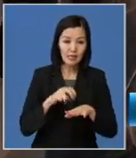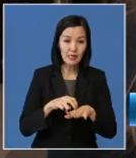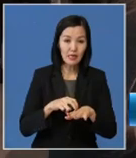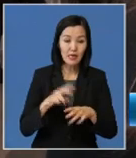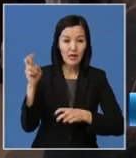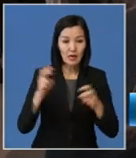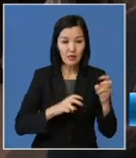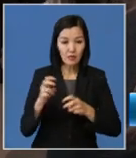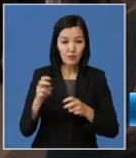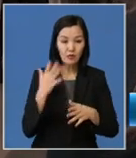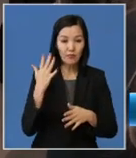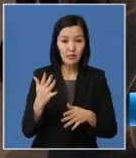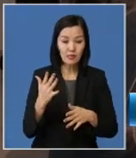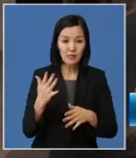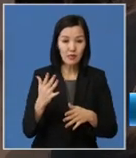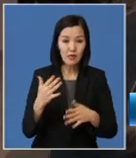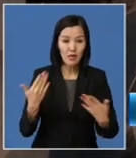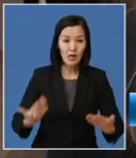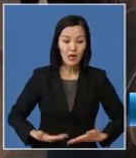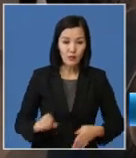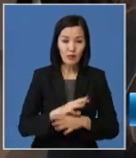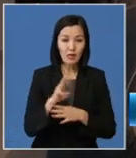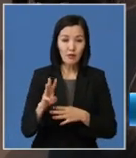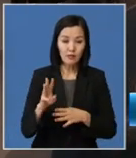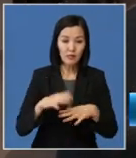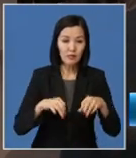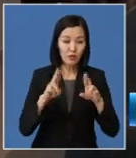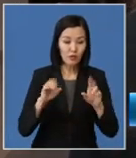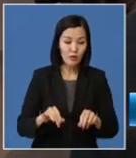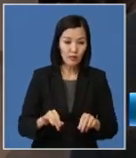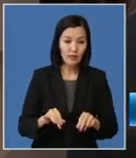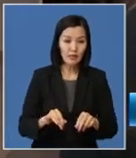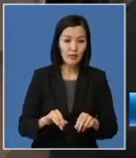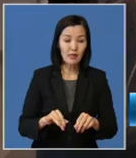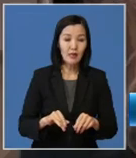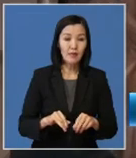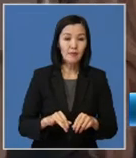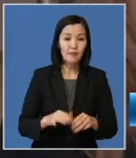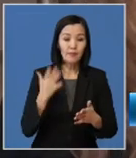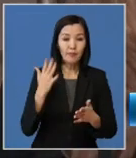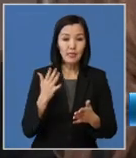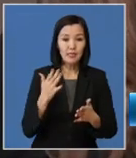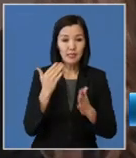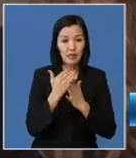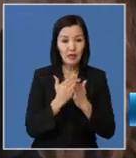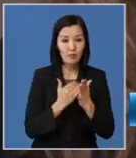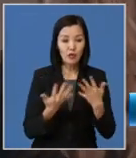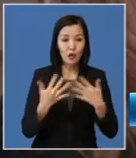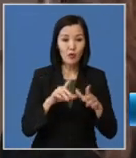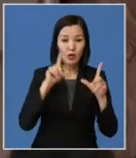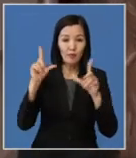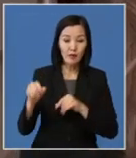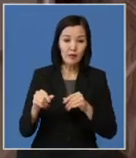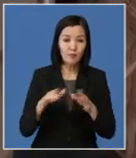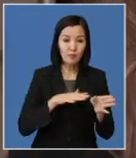де бесіншісі әлеуметтік қамсыздандыру мамандықтары. Осы 5 сала бойынша мамандарымыз яғни ауылды аймаққа барып